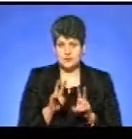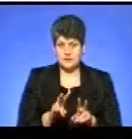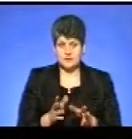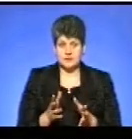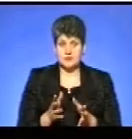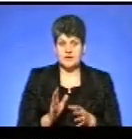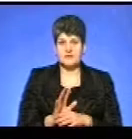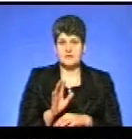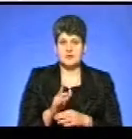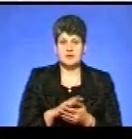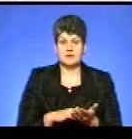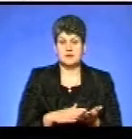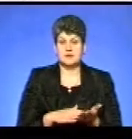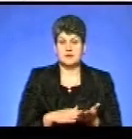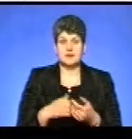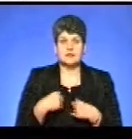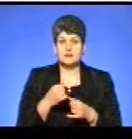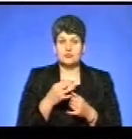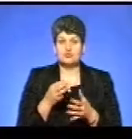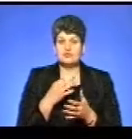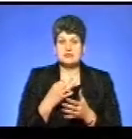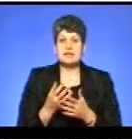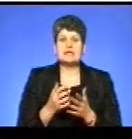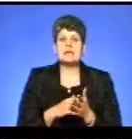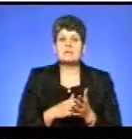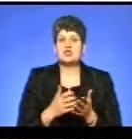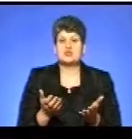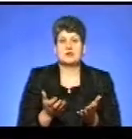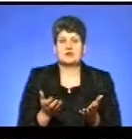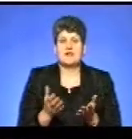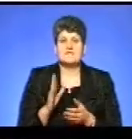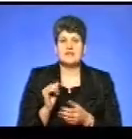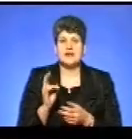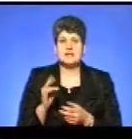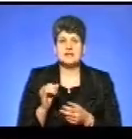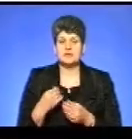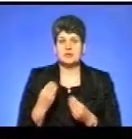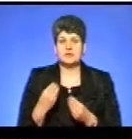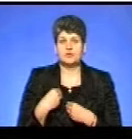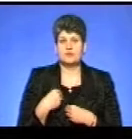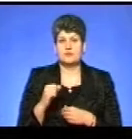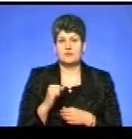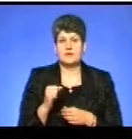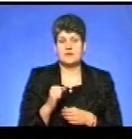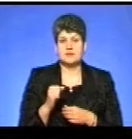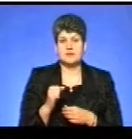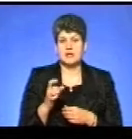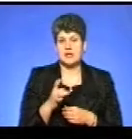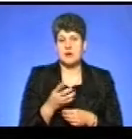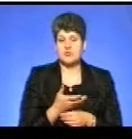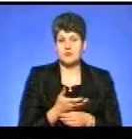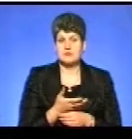і відправили далі ми. Не можу я сказати, які то причини. Вакцину нам дають наш Теребовлянський район, аптечний склад,